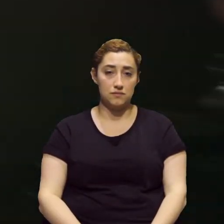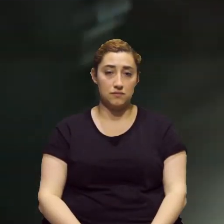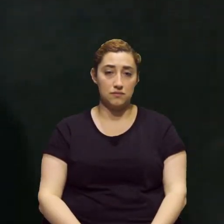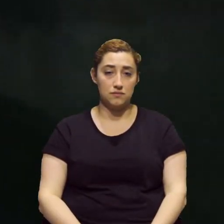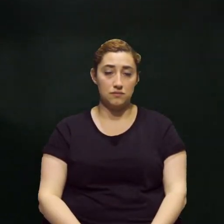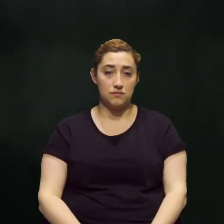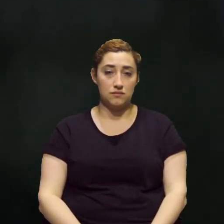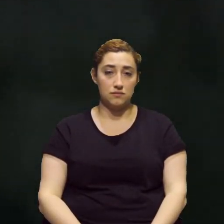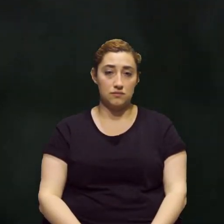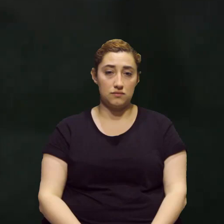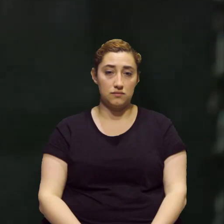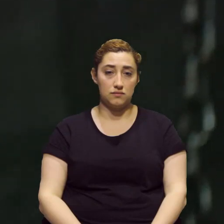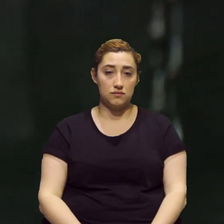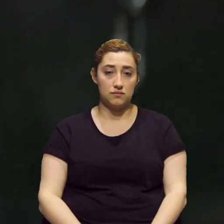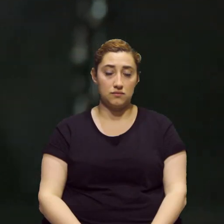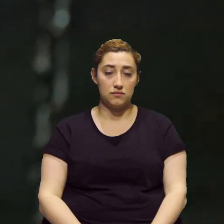doğrulttu.